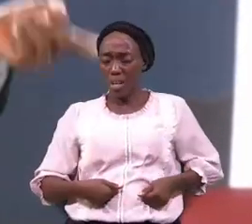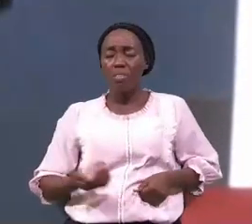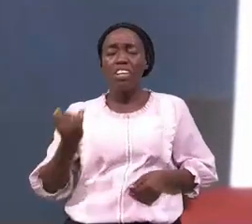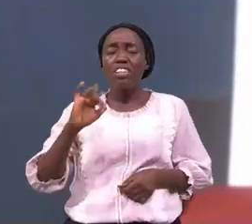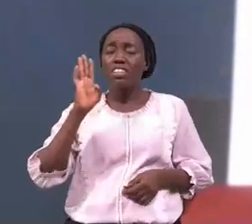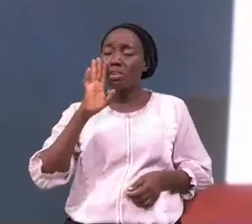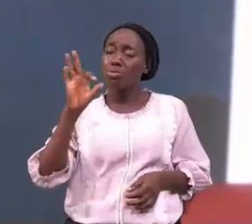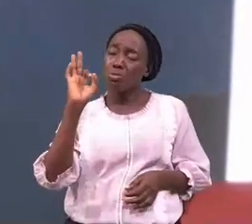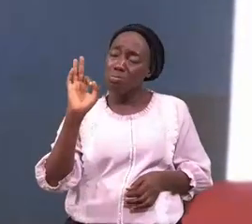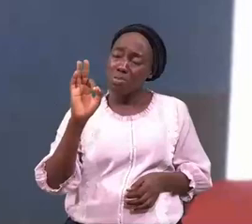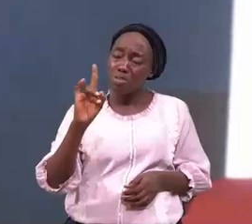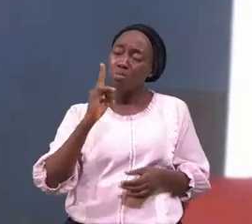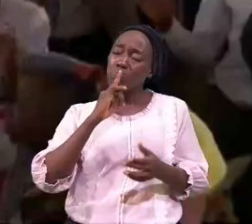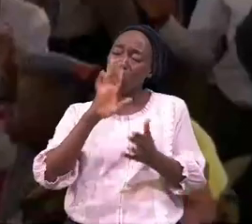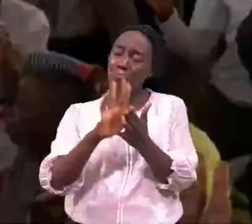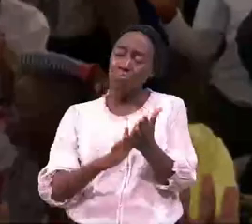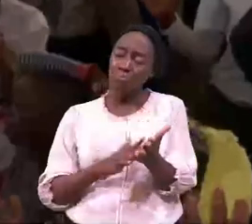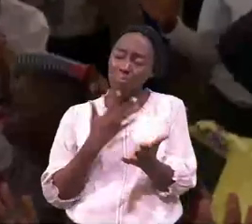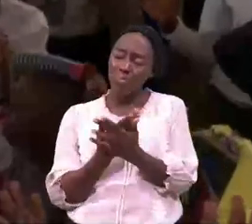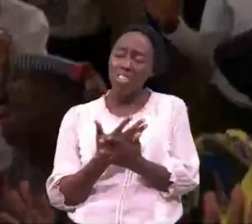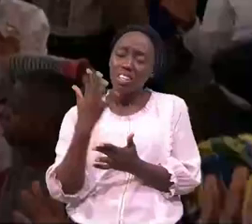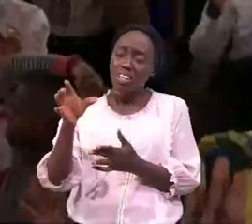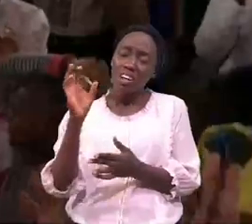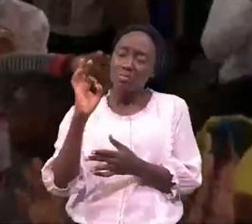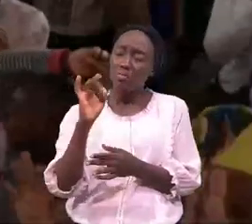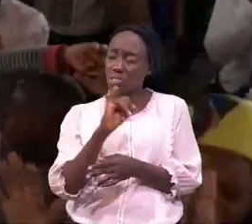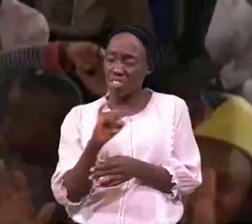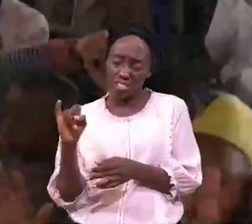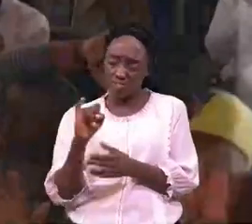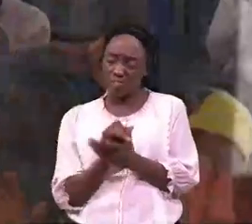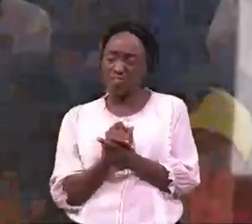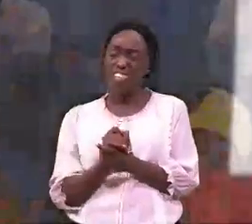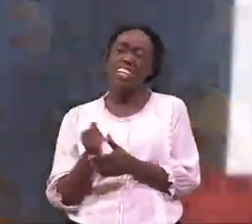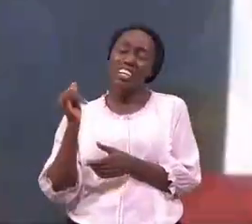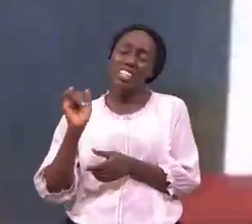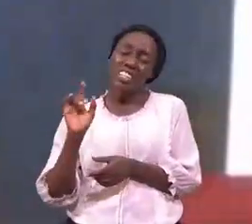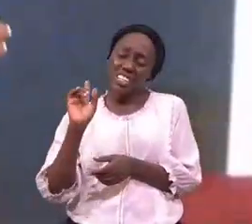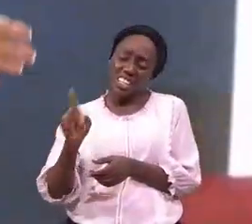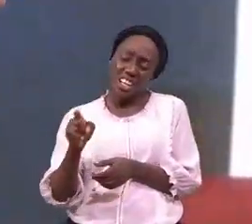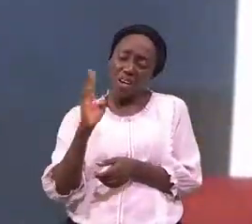Ils vont prêcher, tu vas confirmer leur prédication.